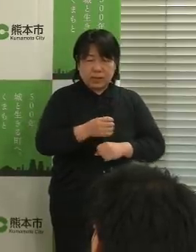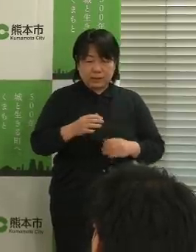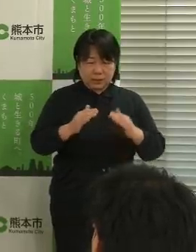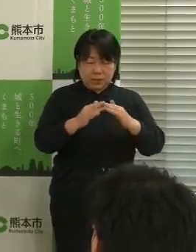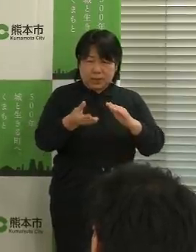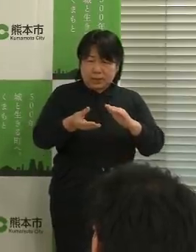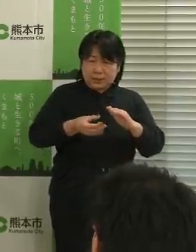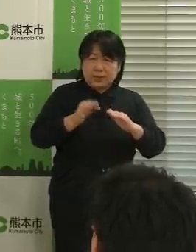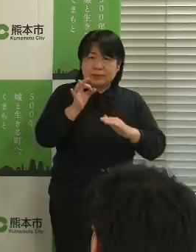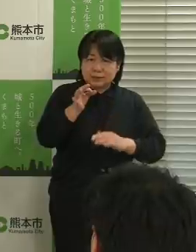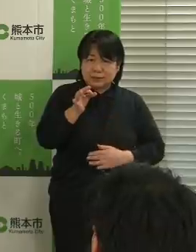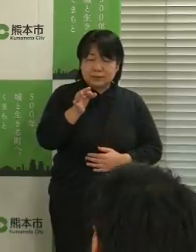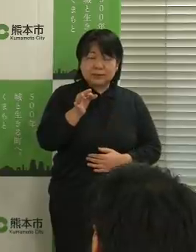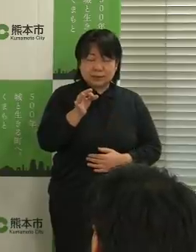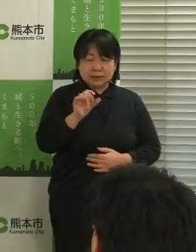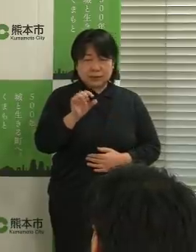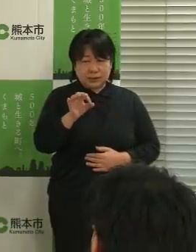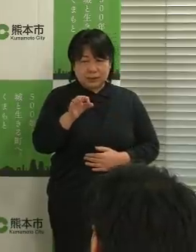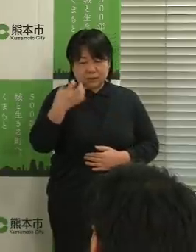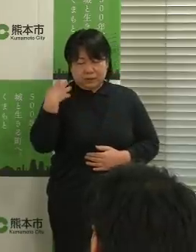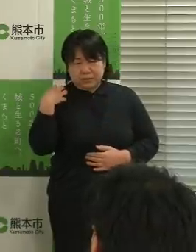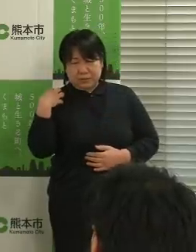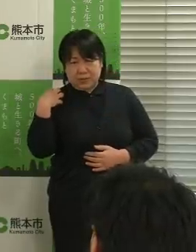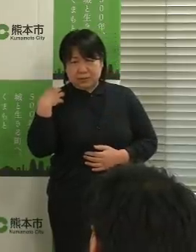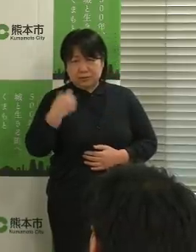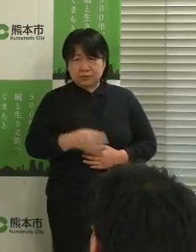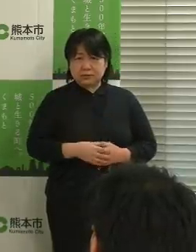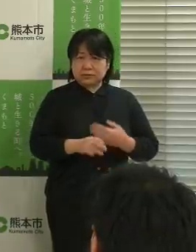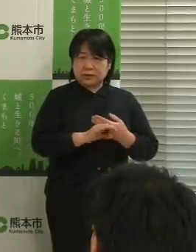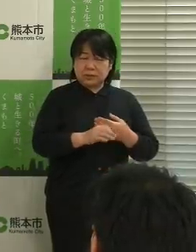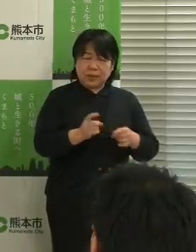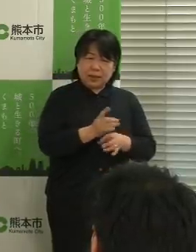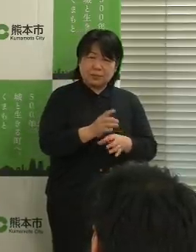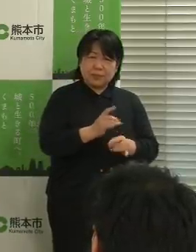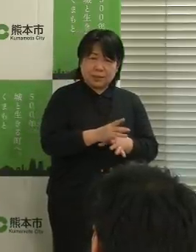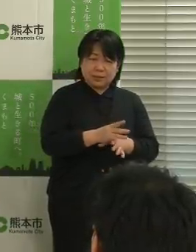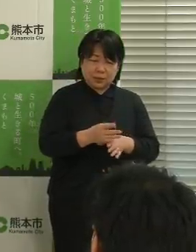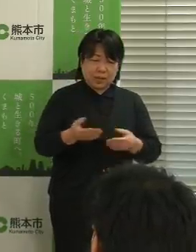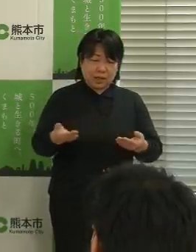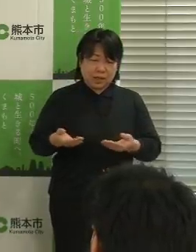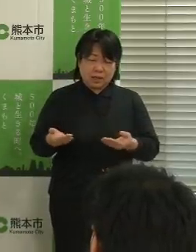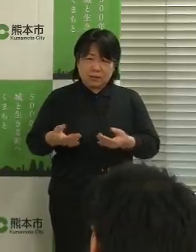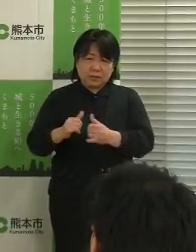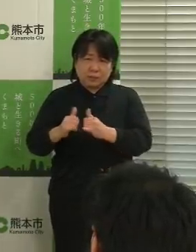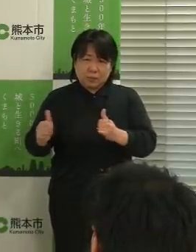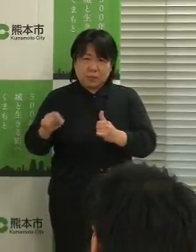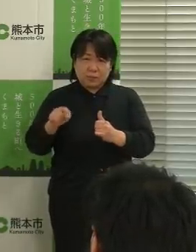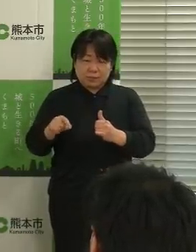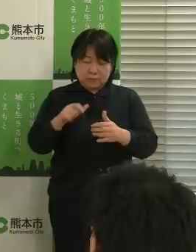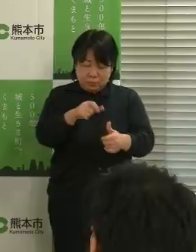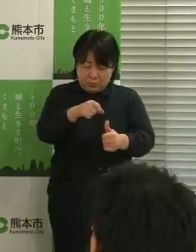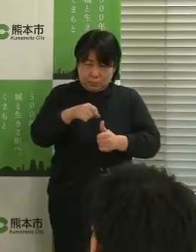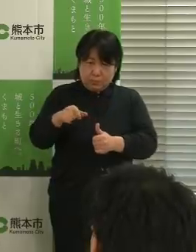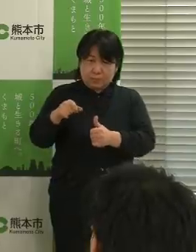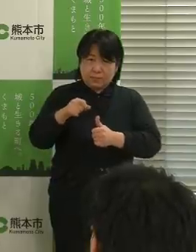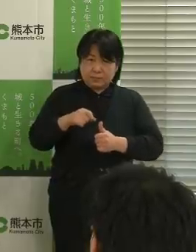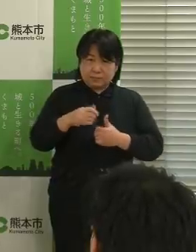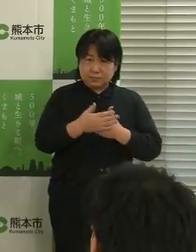が非常に重くのしかかるとか、それから、例えばアルバイトやその従業員の方雇用の面でですね、そ